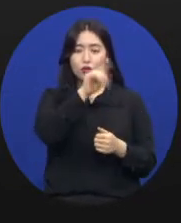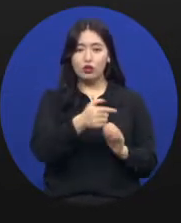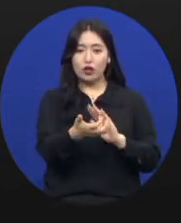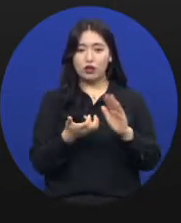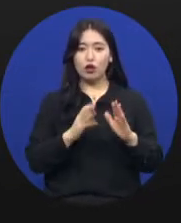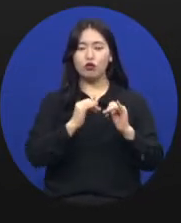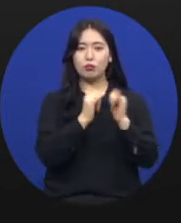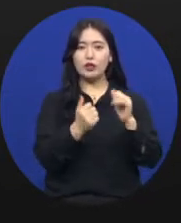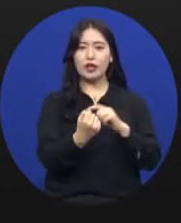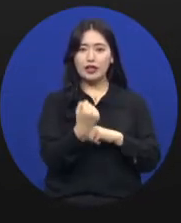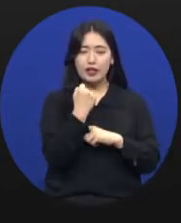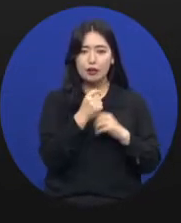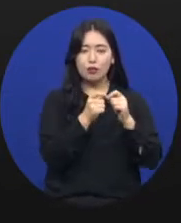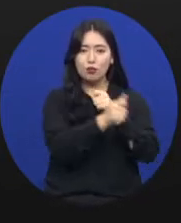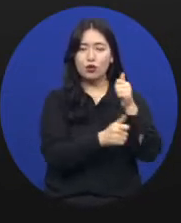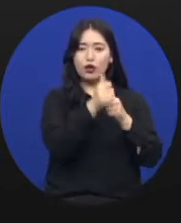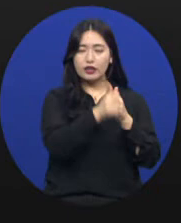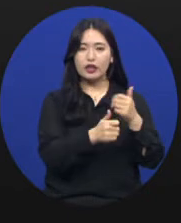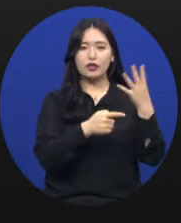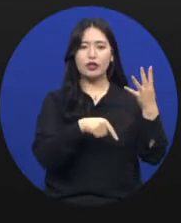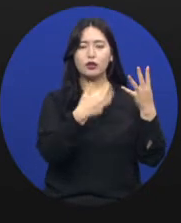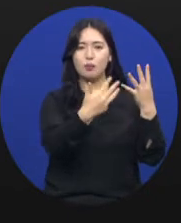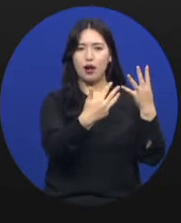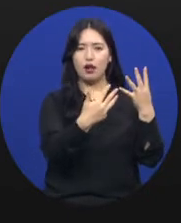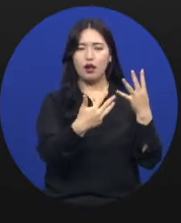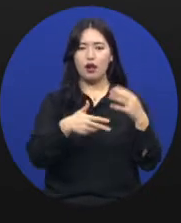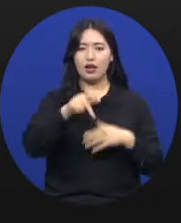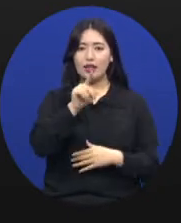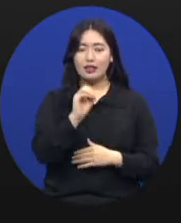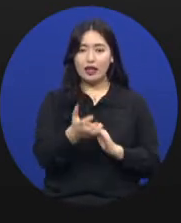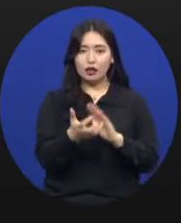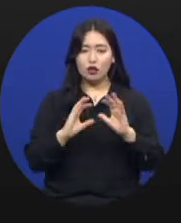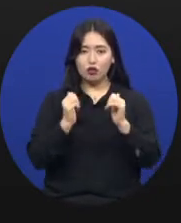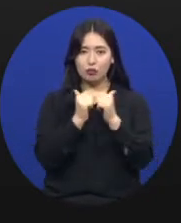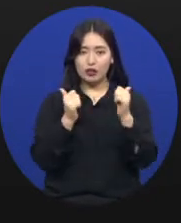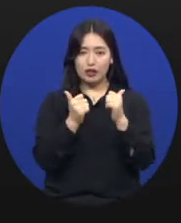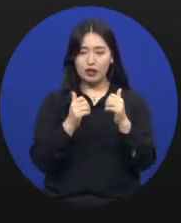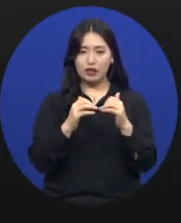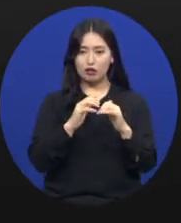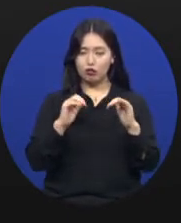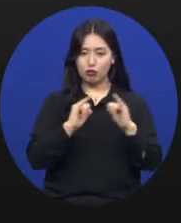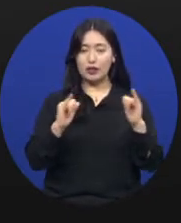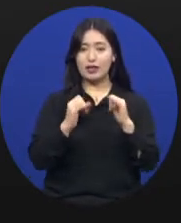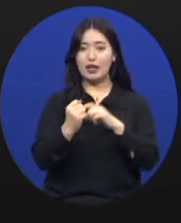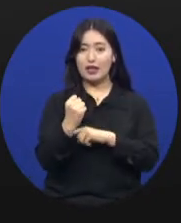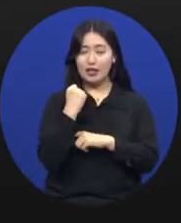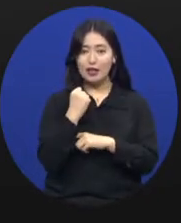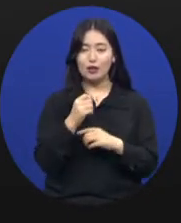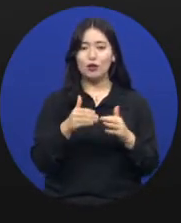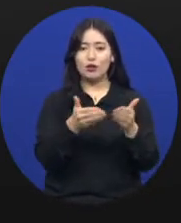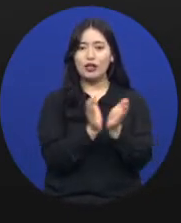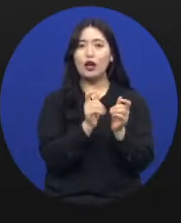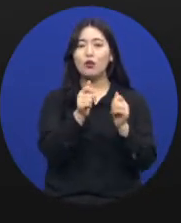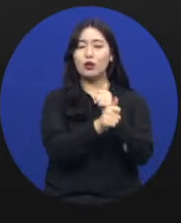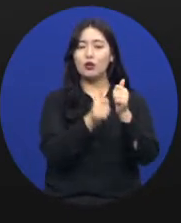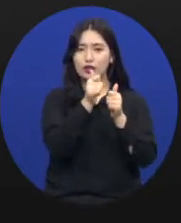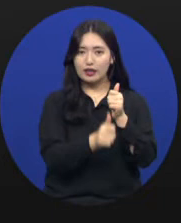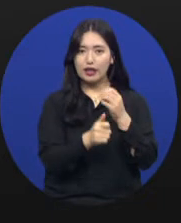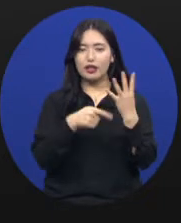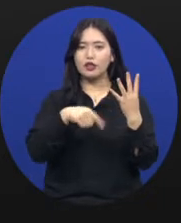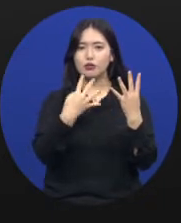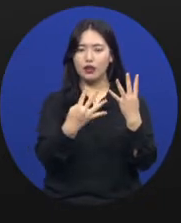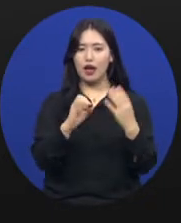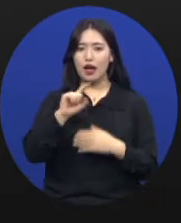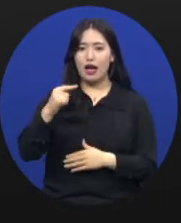국민의 힘 당협위원장 4.8% 장성철 전 국민의 흰 도당 위원장 4.4% 안동 우